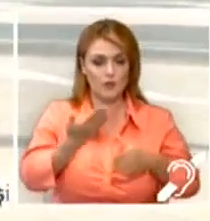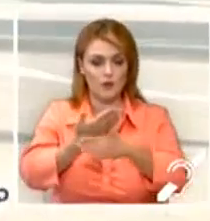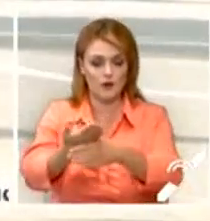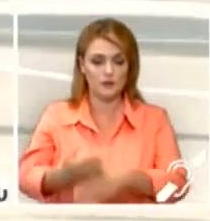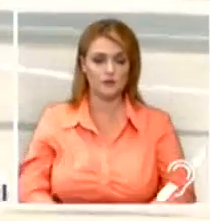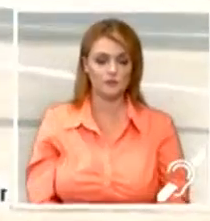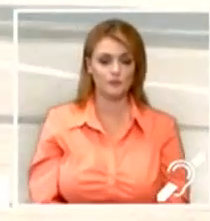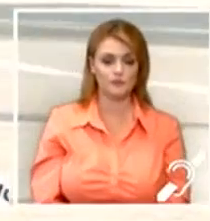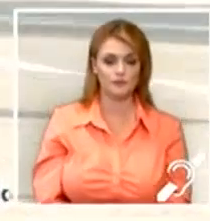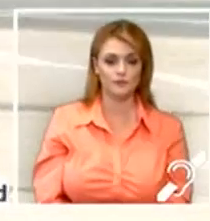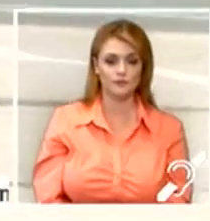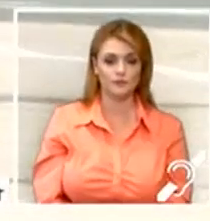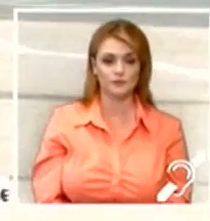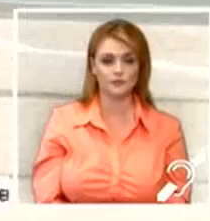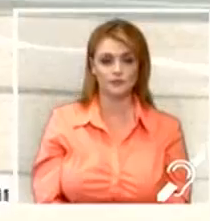2022.